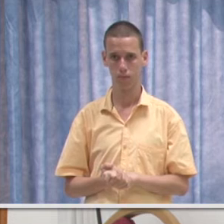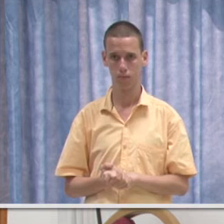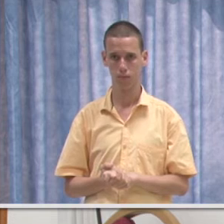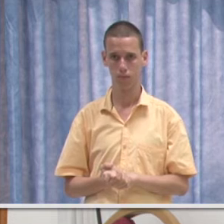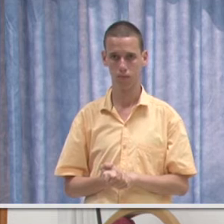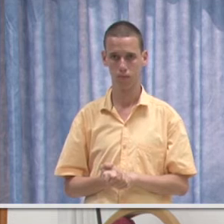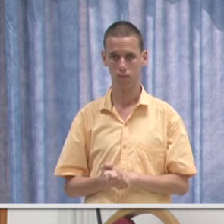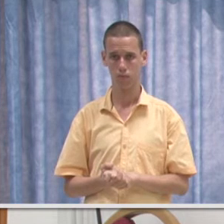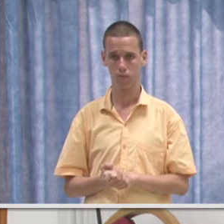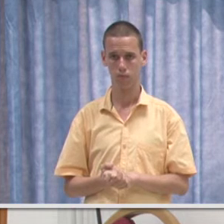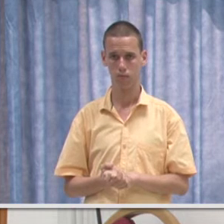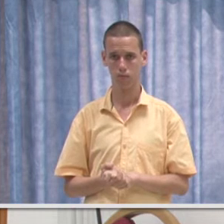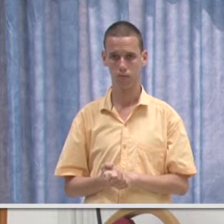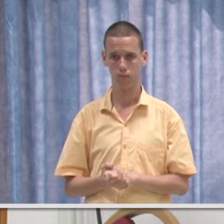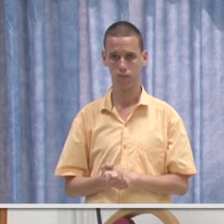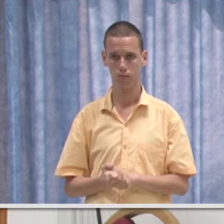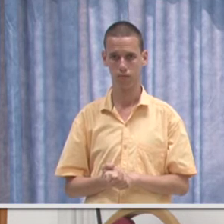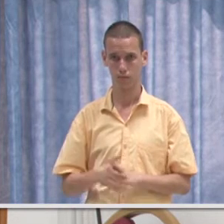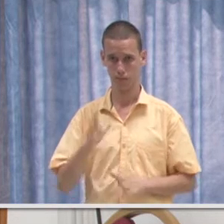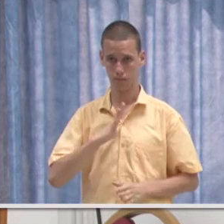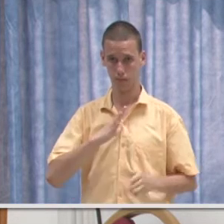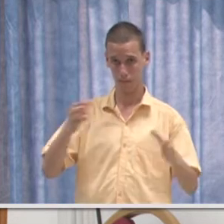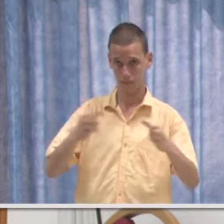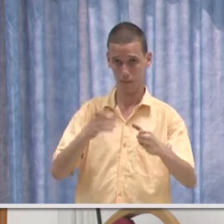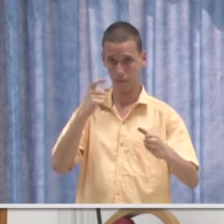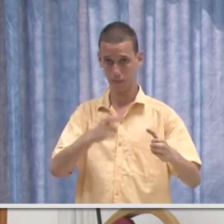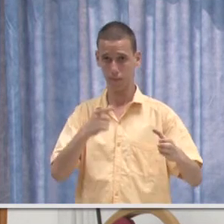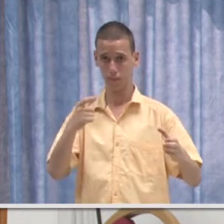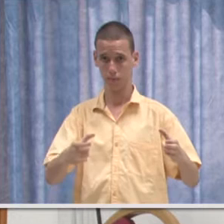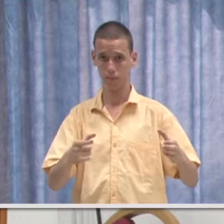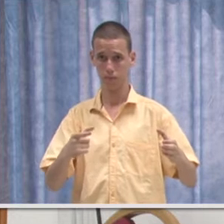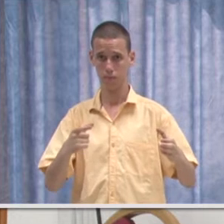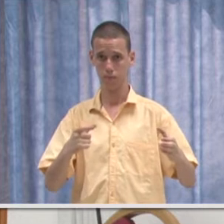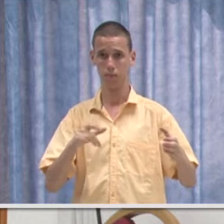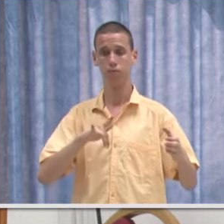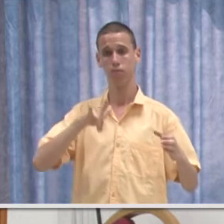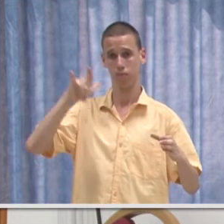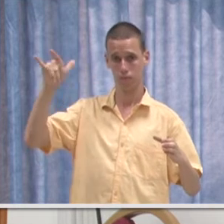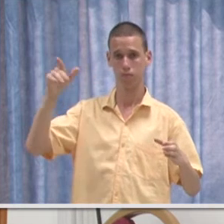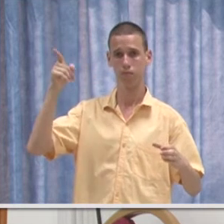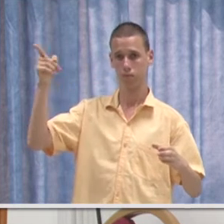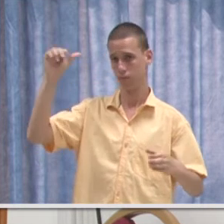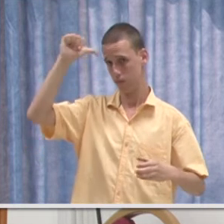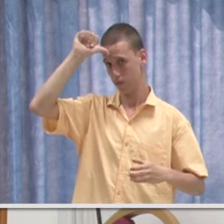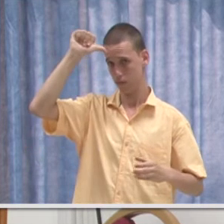de sa repatriation flight qui passe Sri Lanka, qui dépose